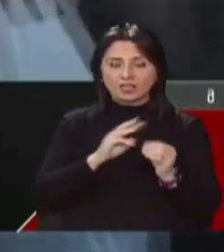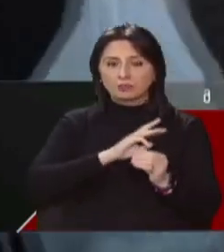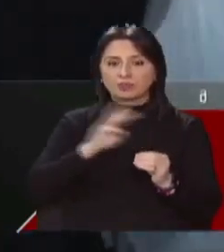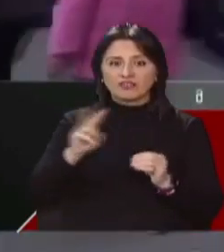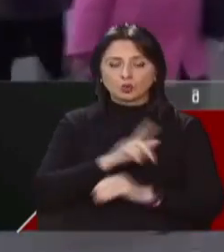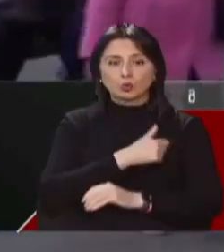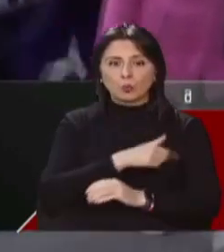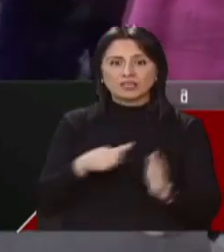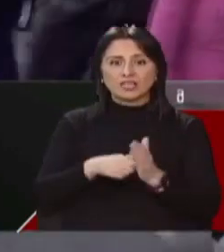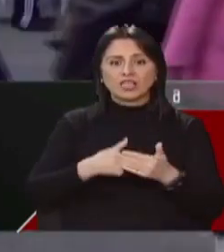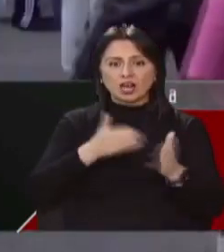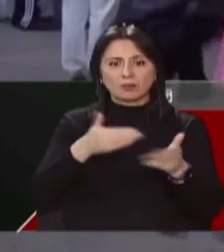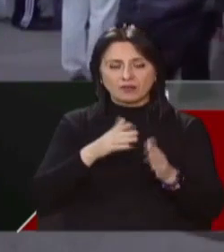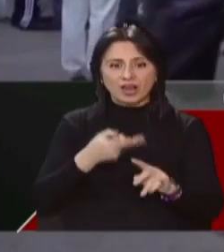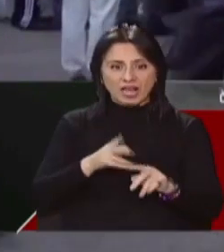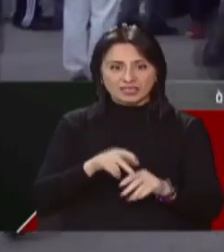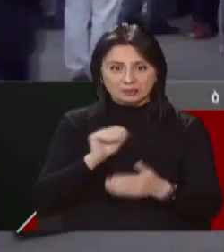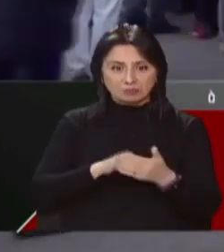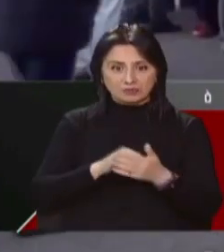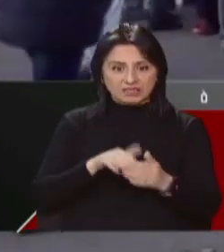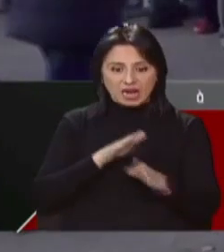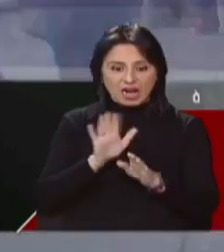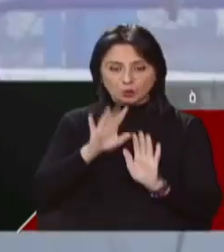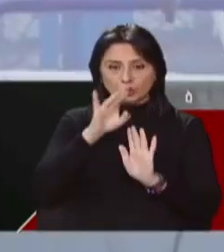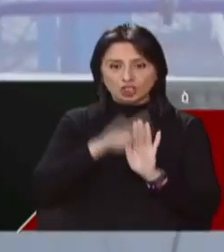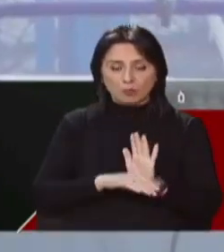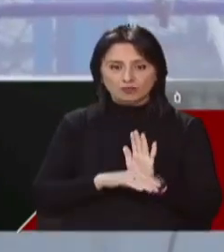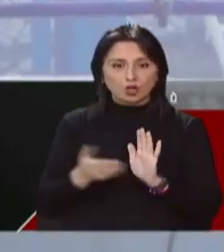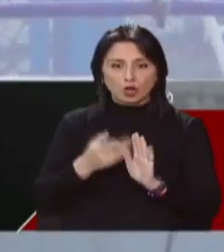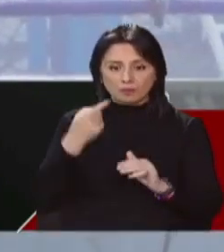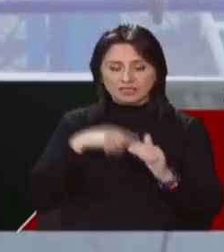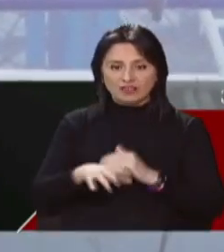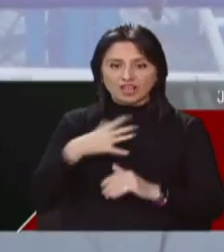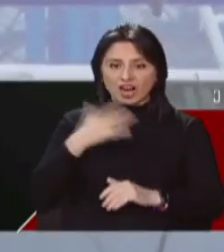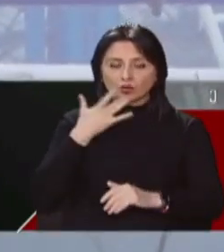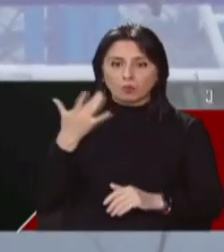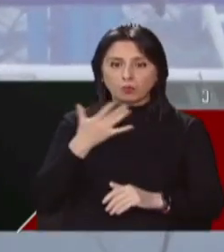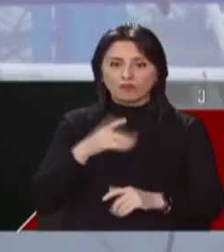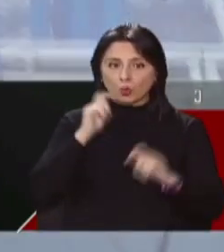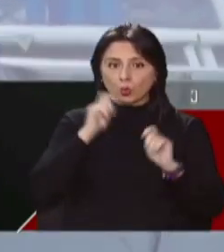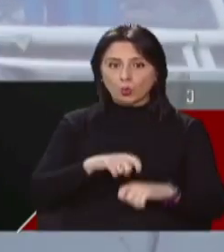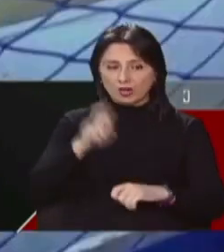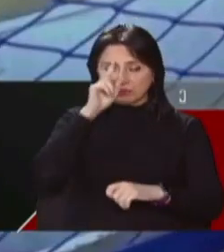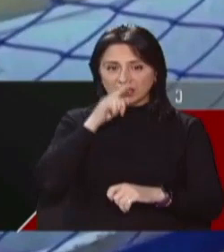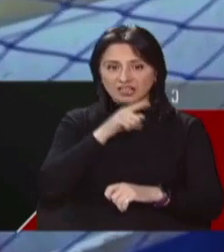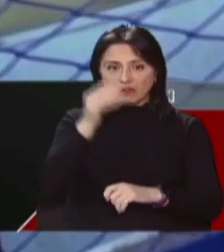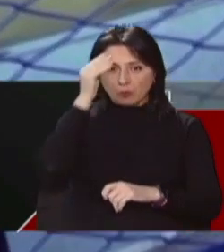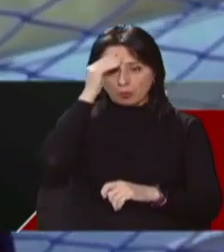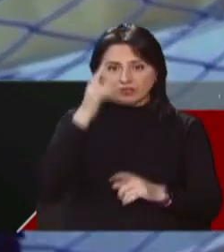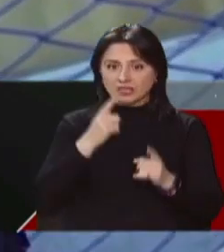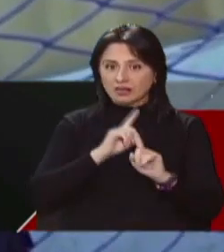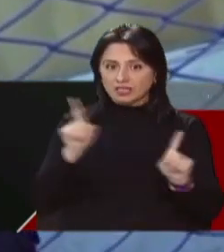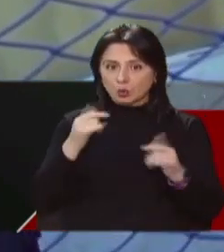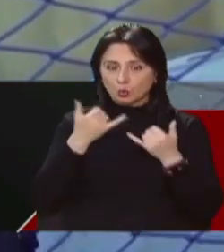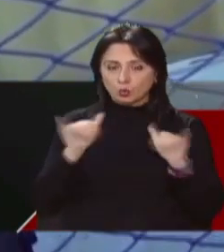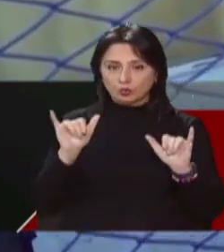მილიონის ჰუმანიტარული დახმარება. Ეს იმ მიზეზთა არასრული ჩამონათვალია, რომლის გამოც ქართულ პოლიტიკაში უკრაინის მთავრობის პოზიცია